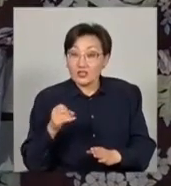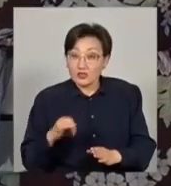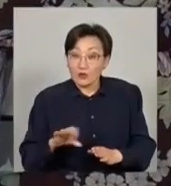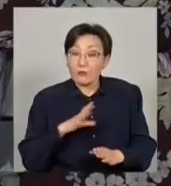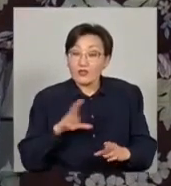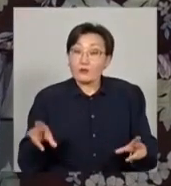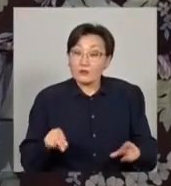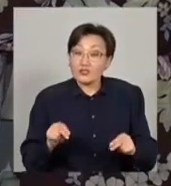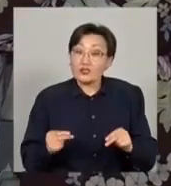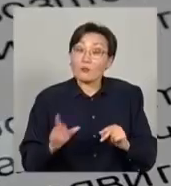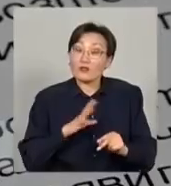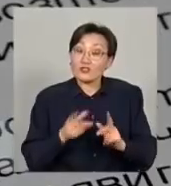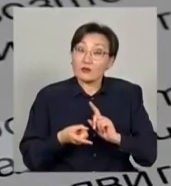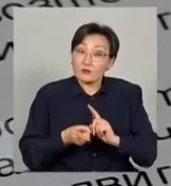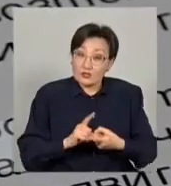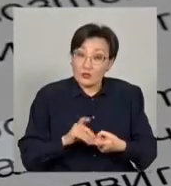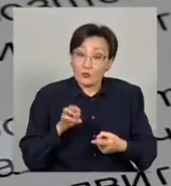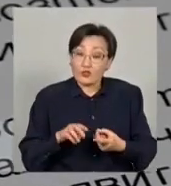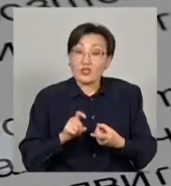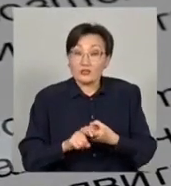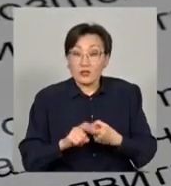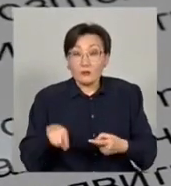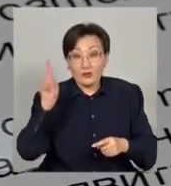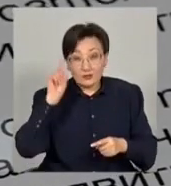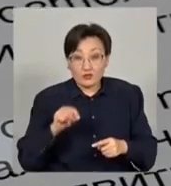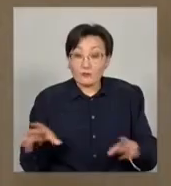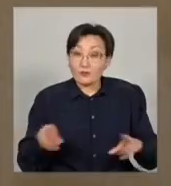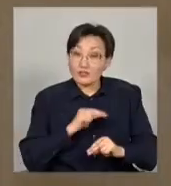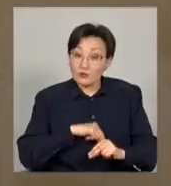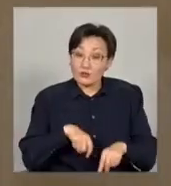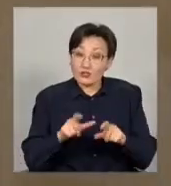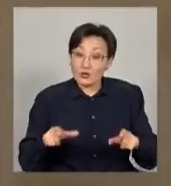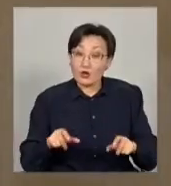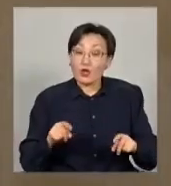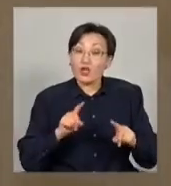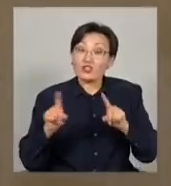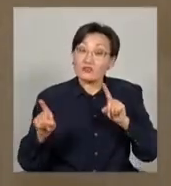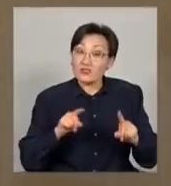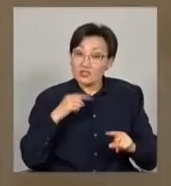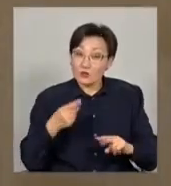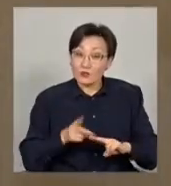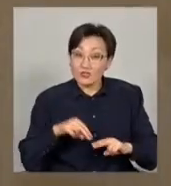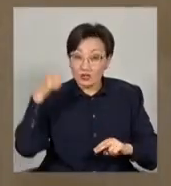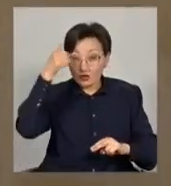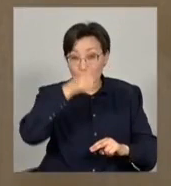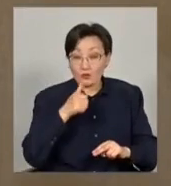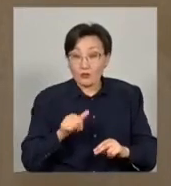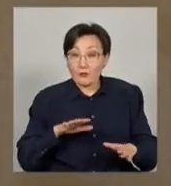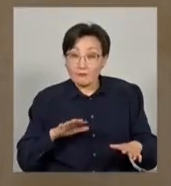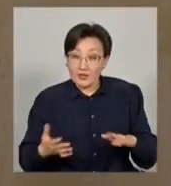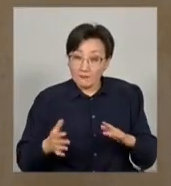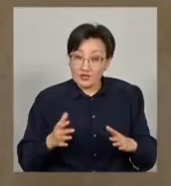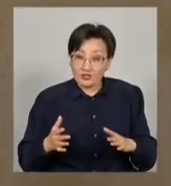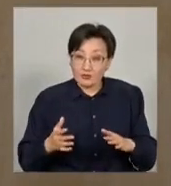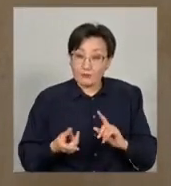быть переменчивым. Все будет зависеть от умения сотрудничать с людьми. Но звезды говорят о том, что этот год будет скорее переменчивым.